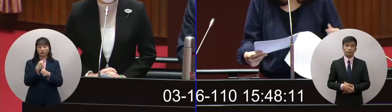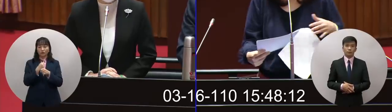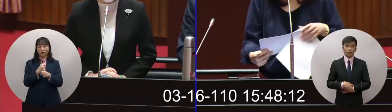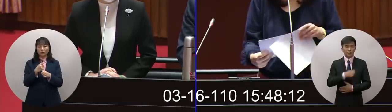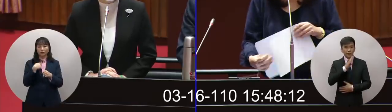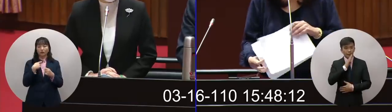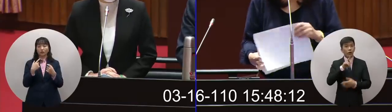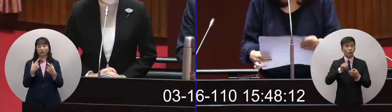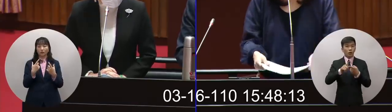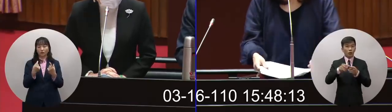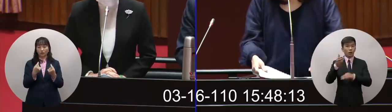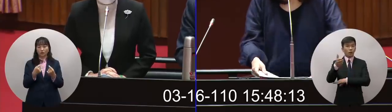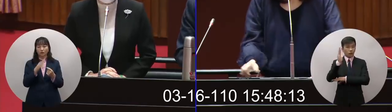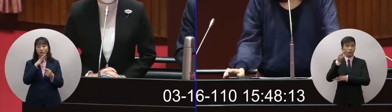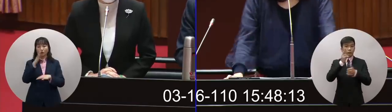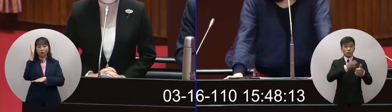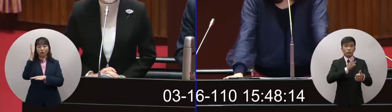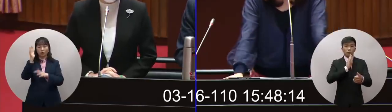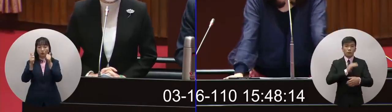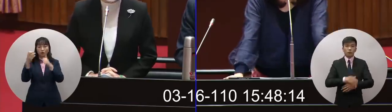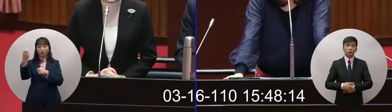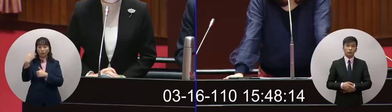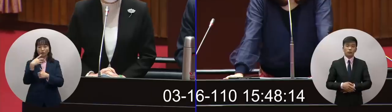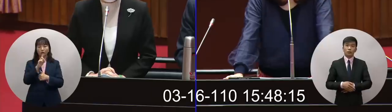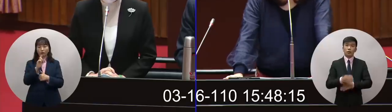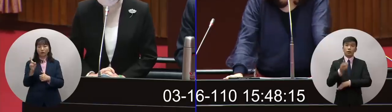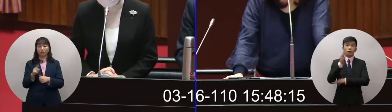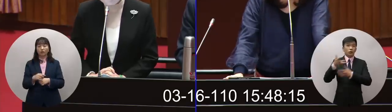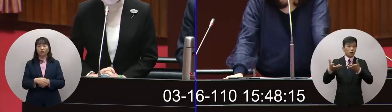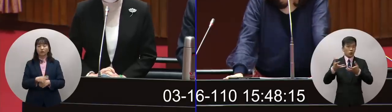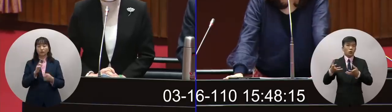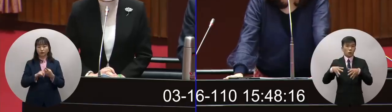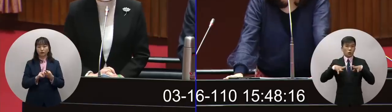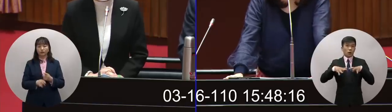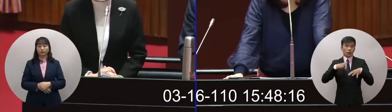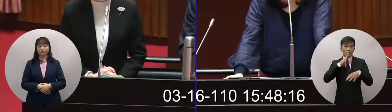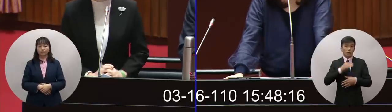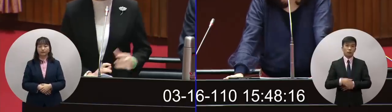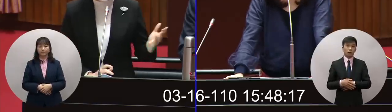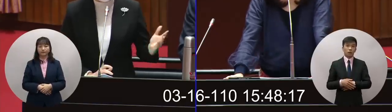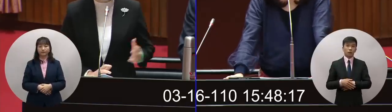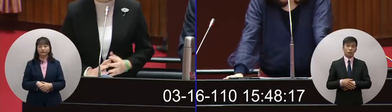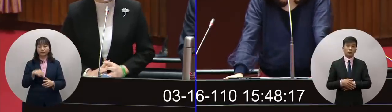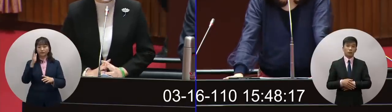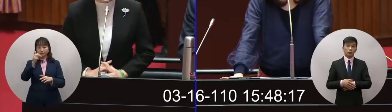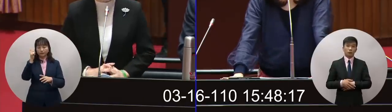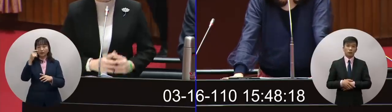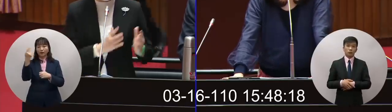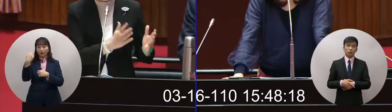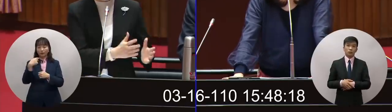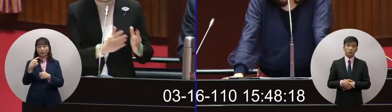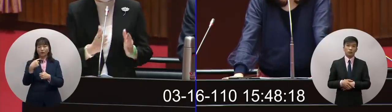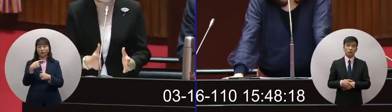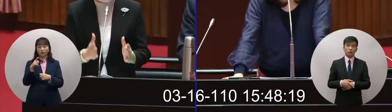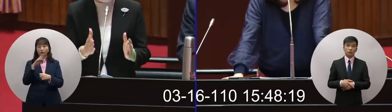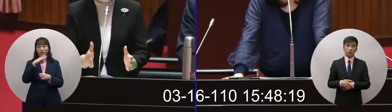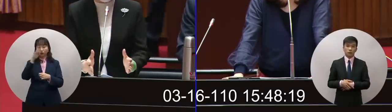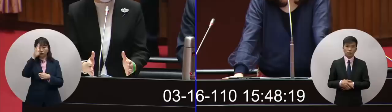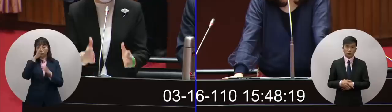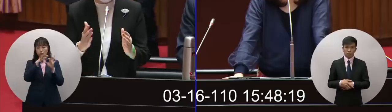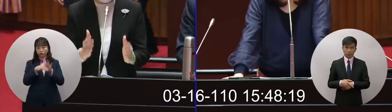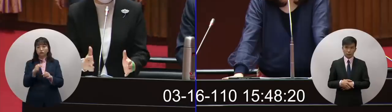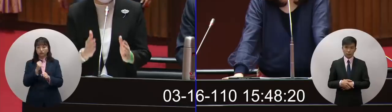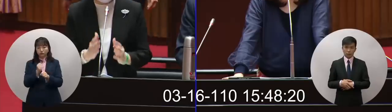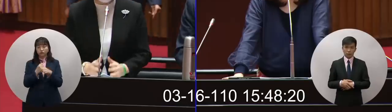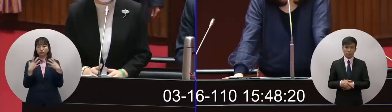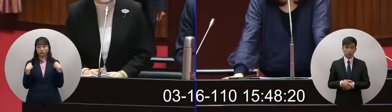啊，政务官嘛。 我们长官的指示。 政务官的肩膀 是 在哪里？ 我们长官的指示，长官请我们继续工